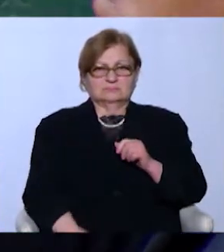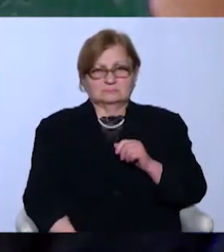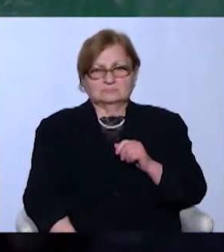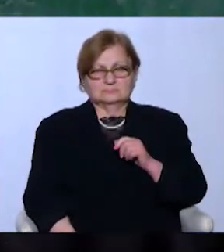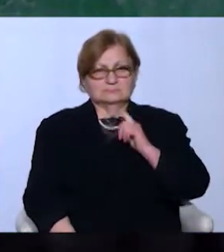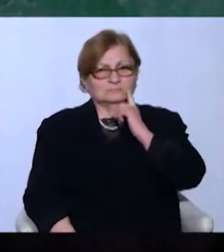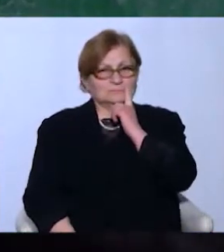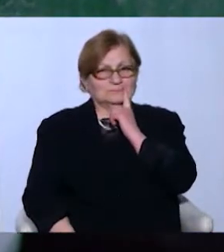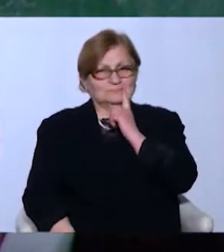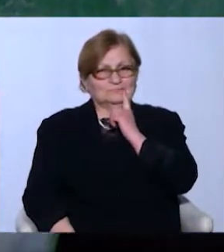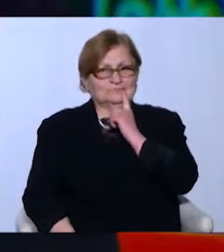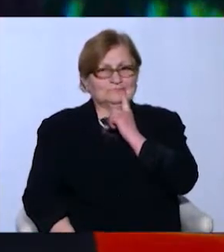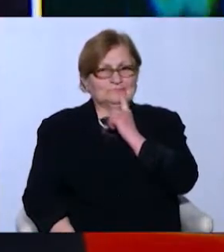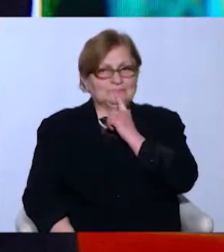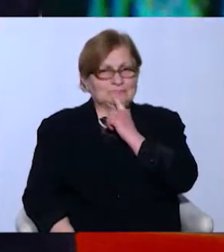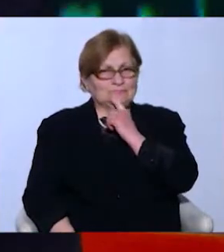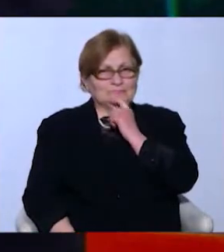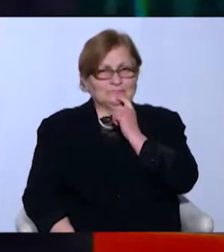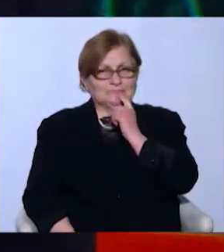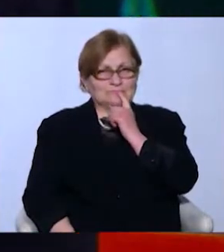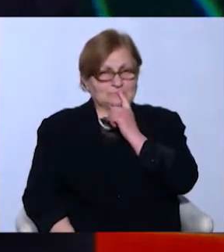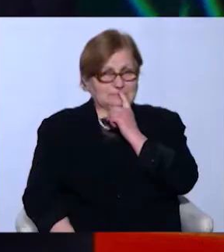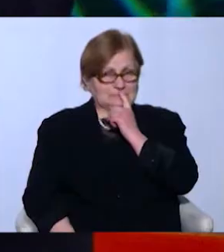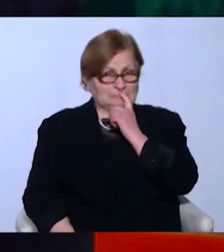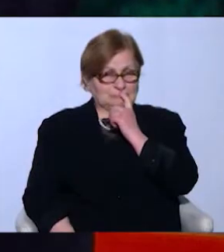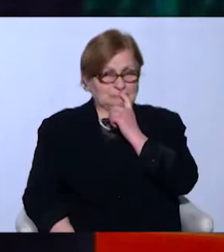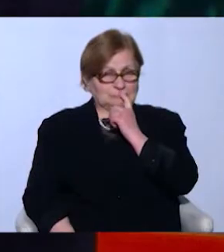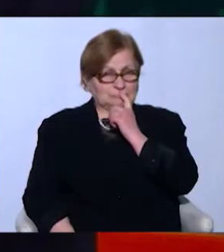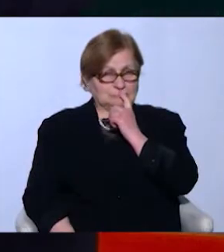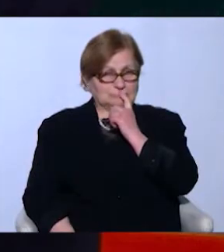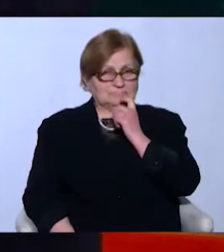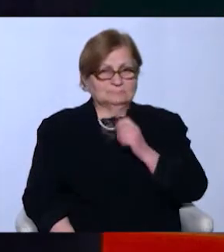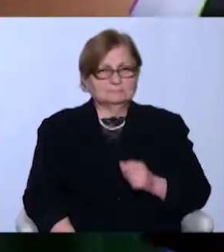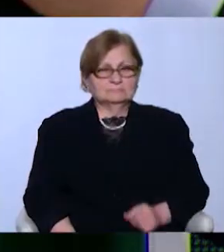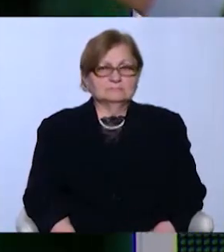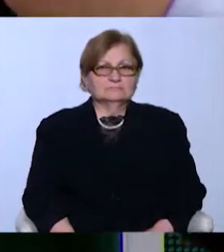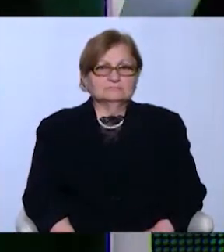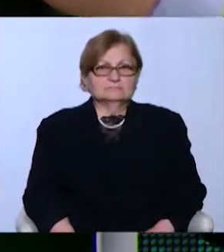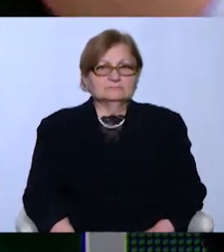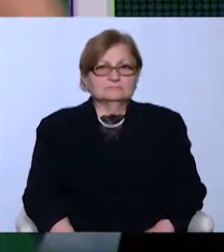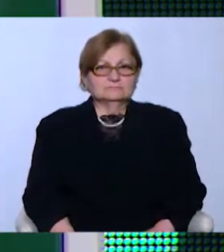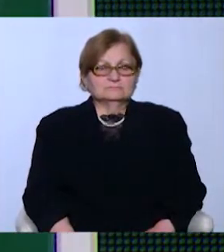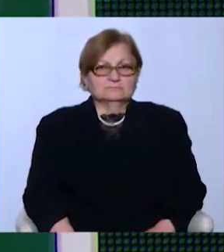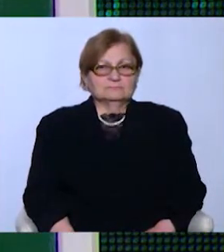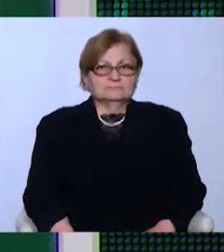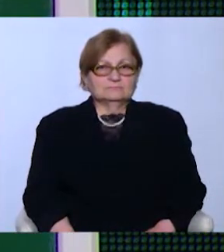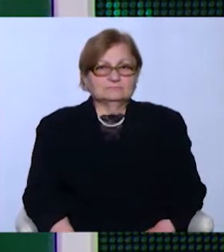1 2 3 4 5 6 7 8 9 და 10.